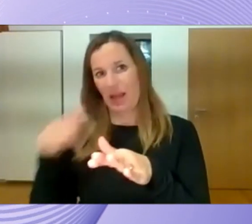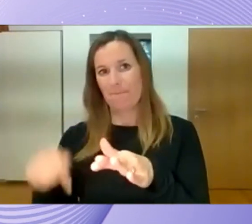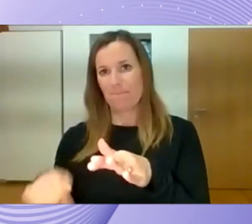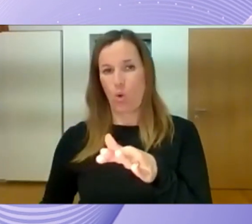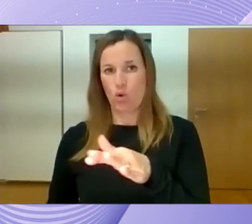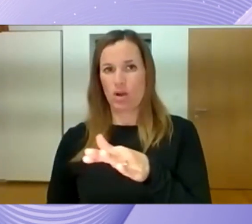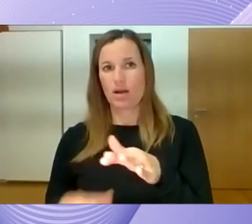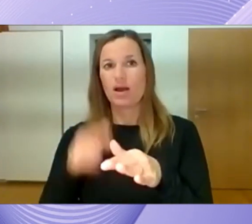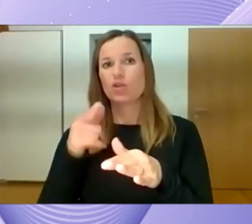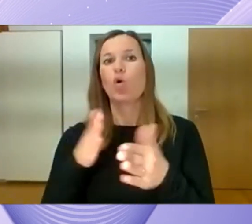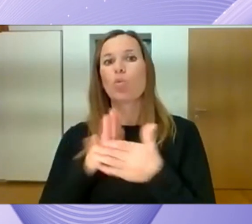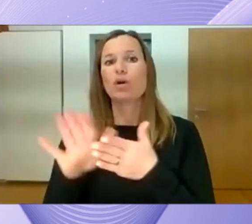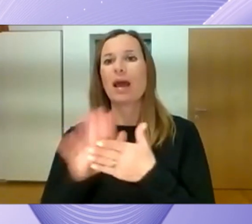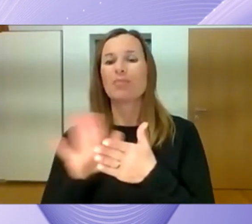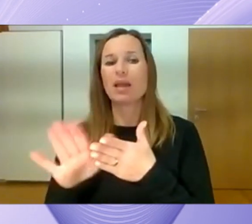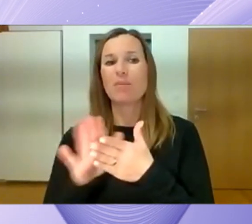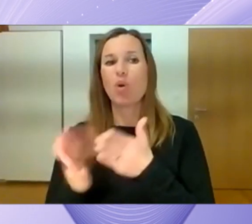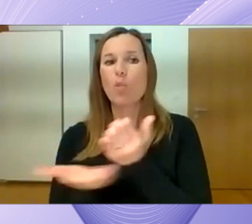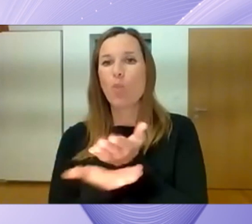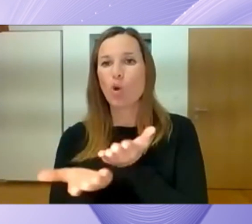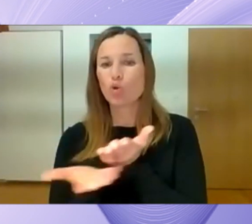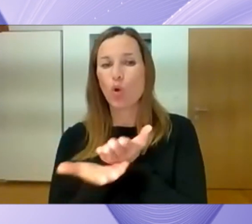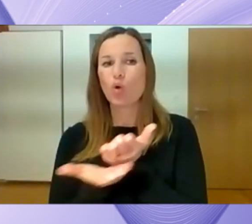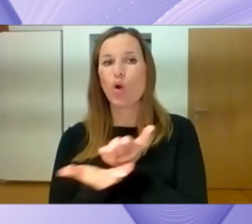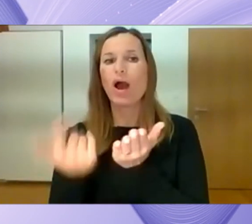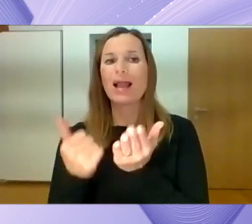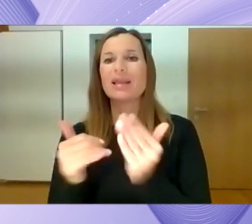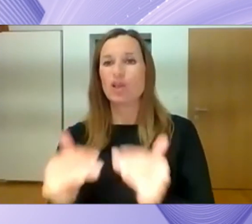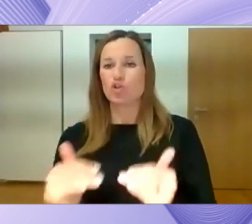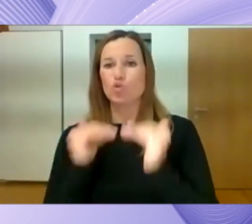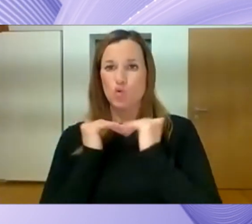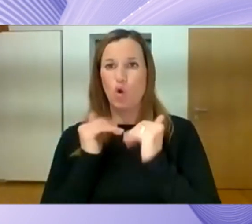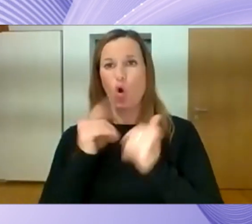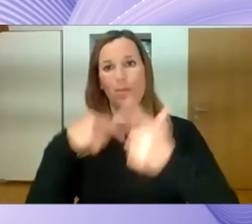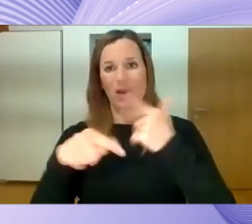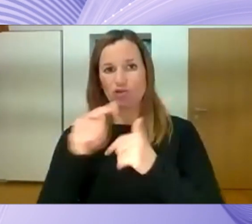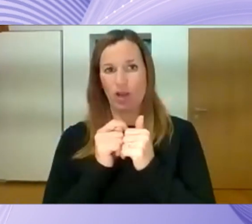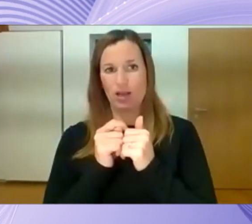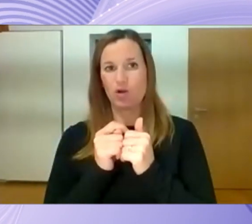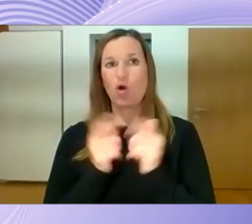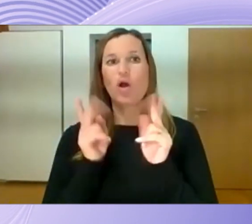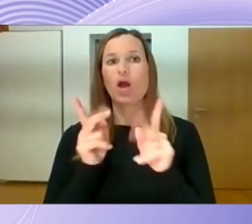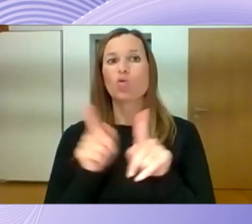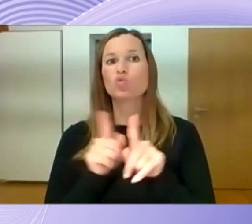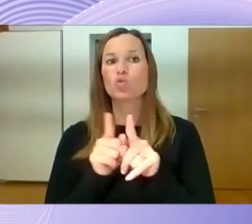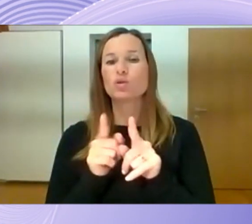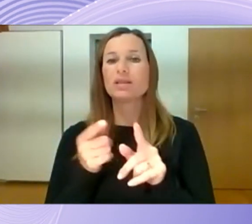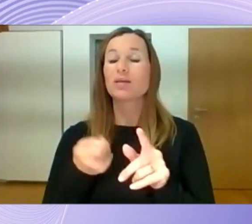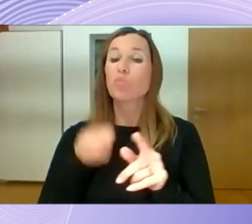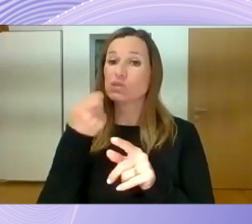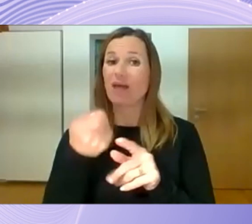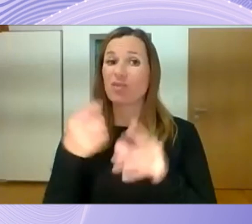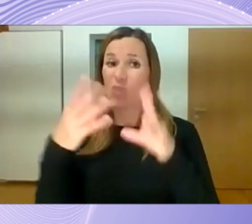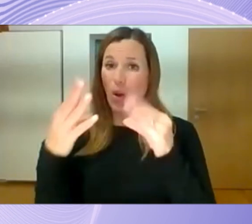tem uporabimo podlogo ali rjuho obračalko. Pred človeka lahko postavimo še blazino, da lahko nanjo